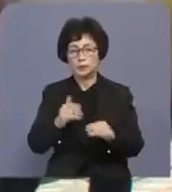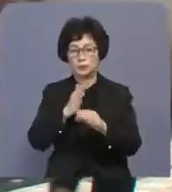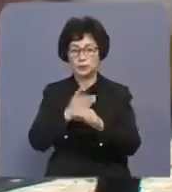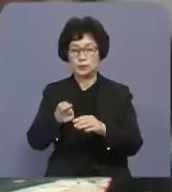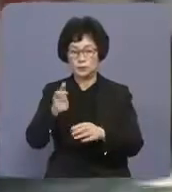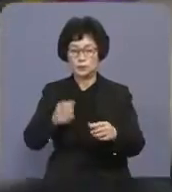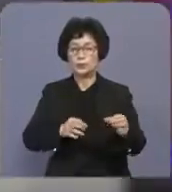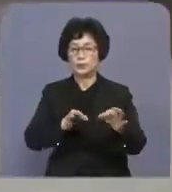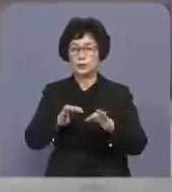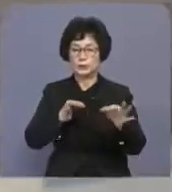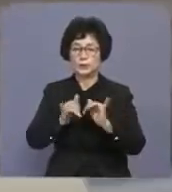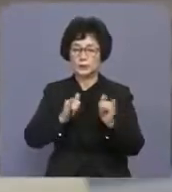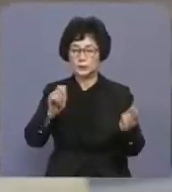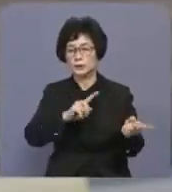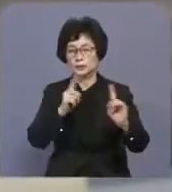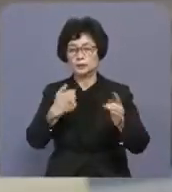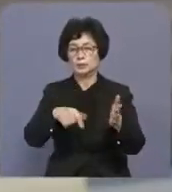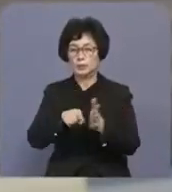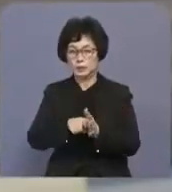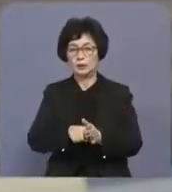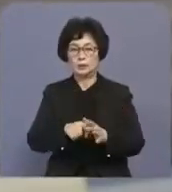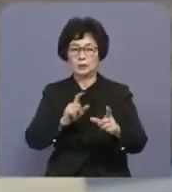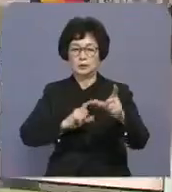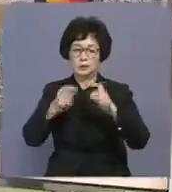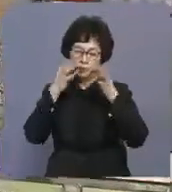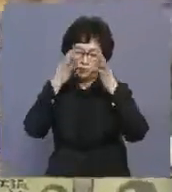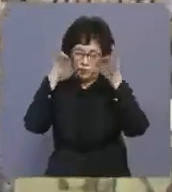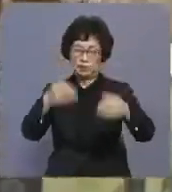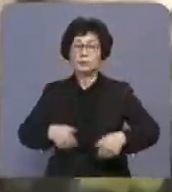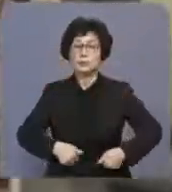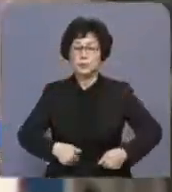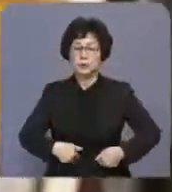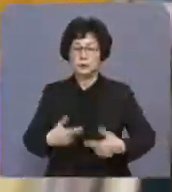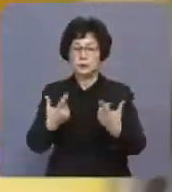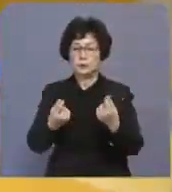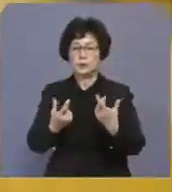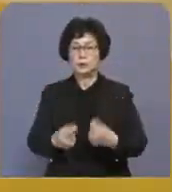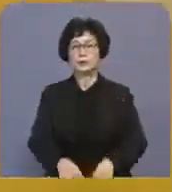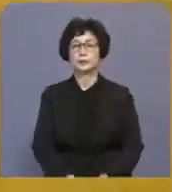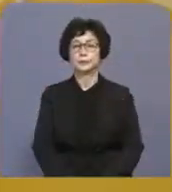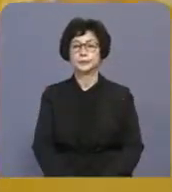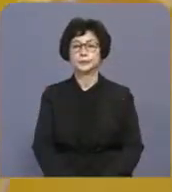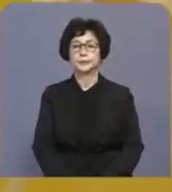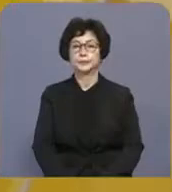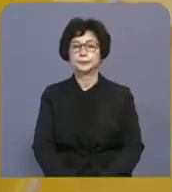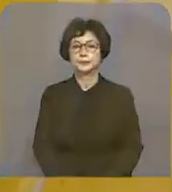살리기를 위한 더 과감한 대책 마련이 필요해 보입니다. KBS 뉴스 공조입니다.